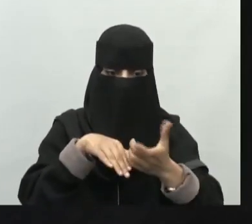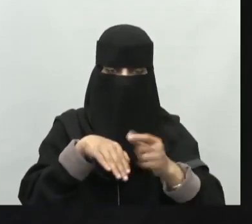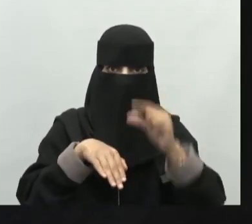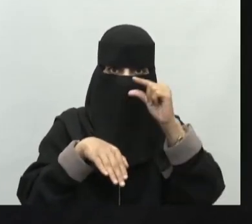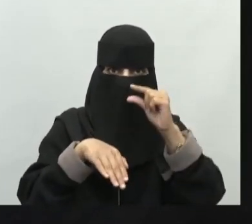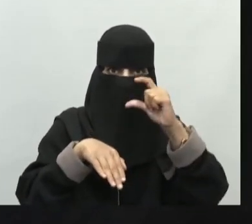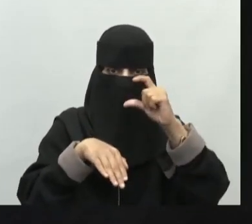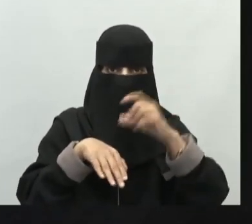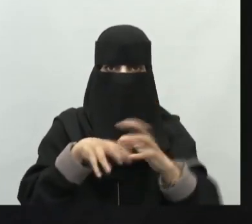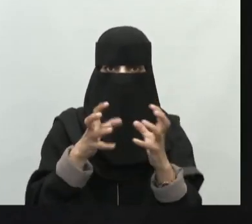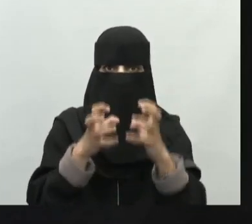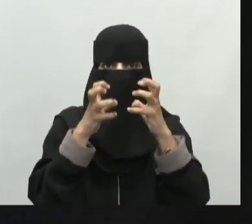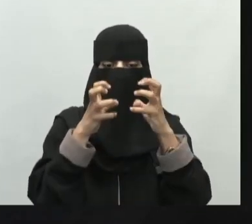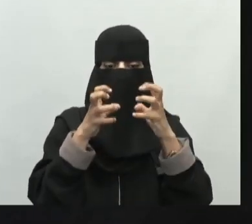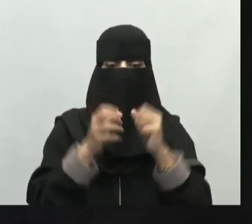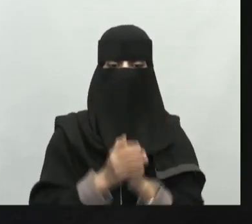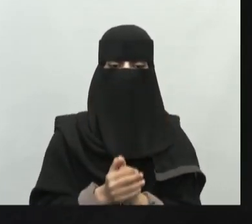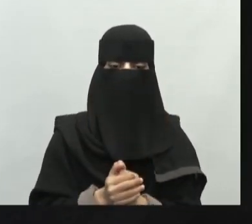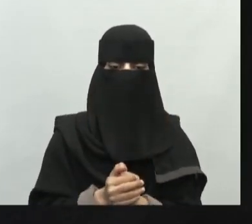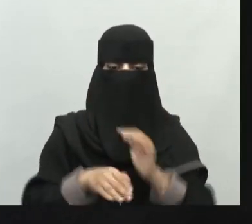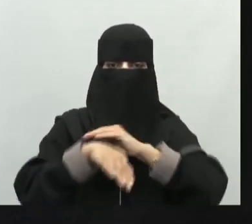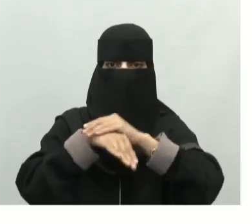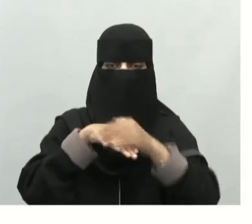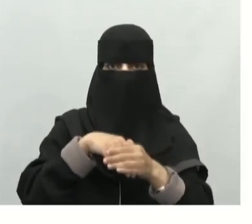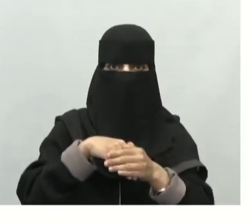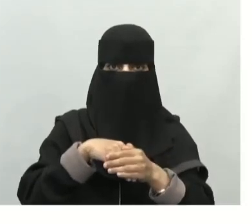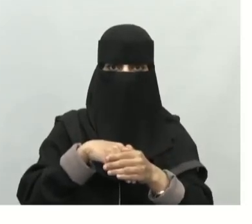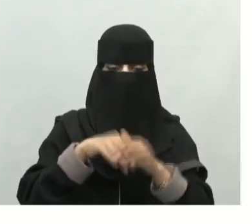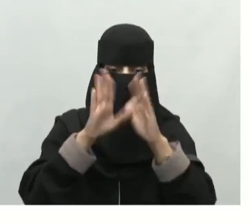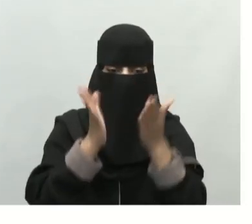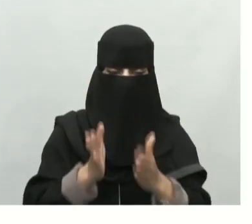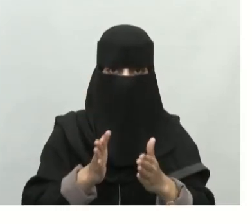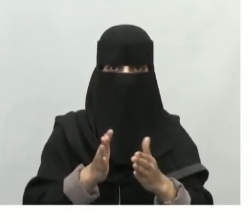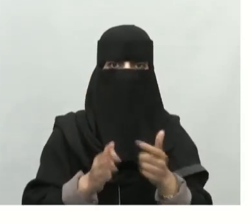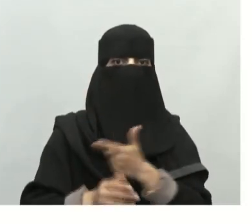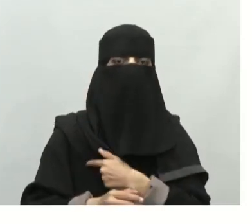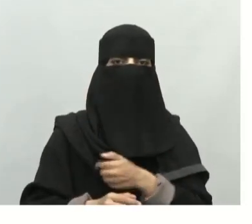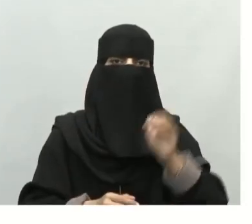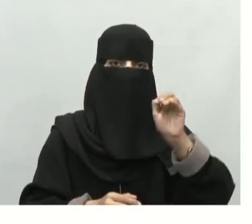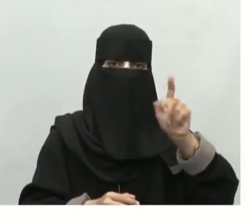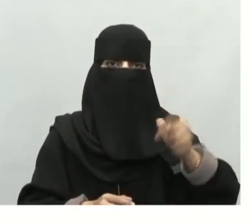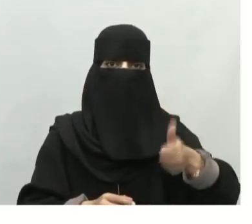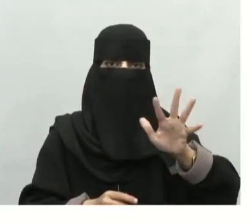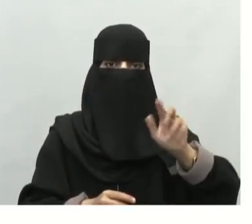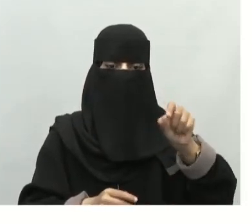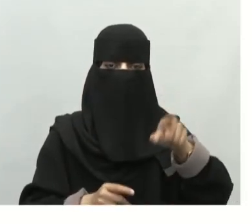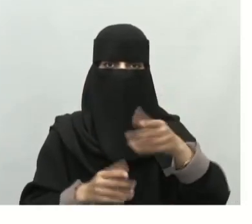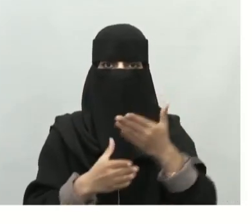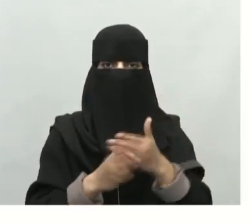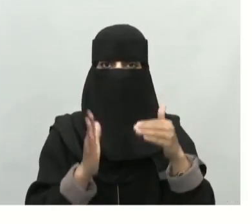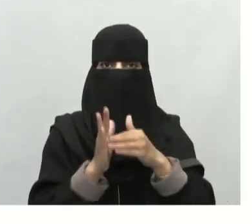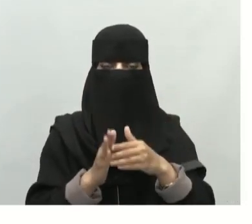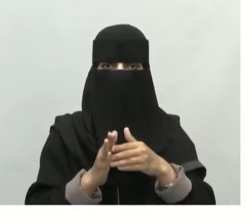سميك وجاف يغطي اجسامها حراشف حتى تمنع